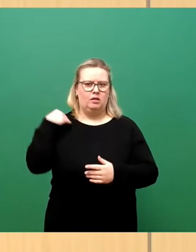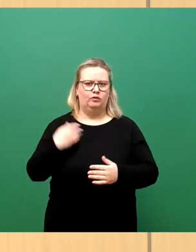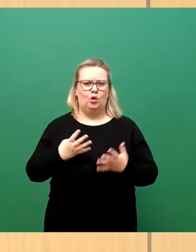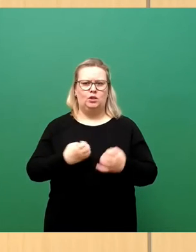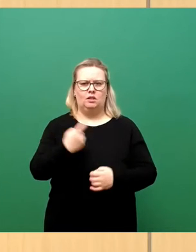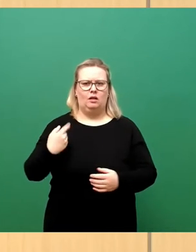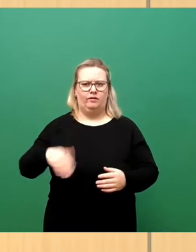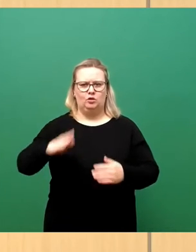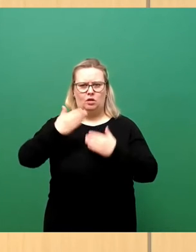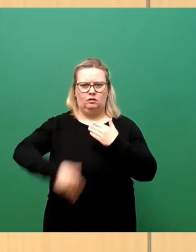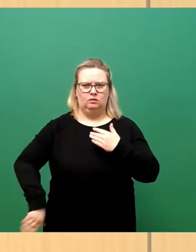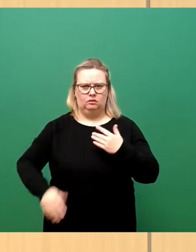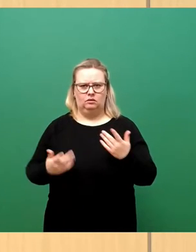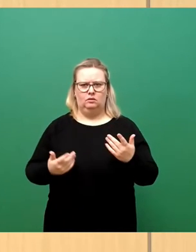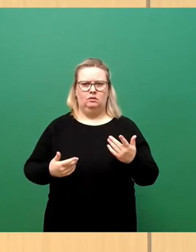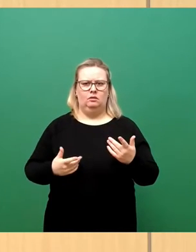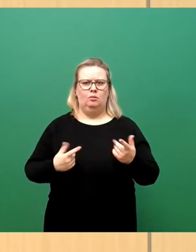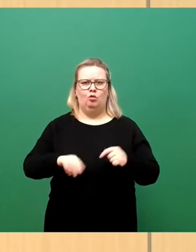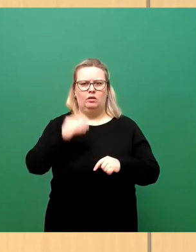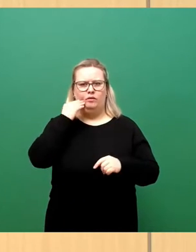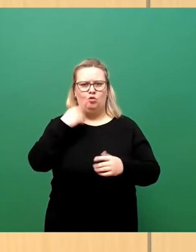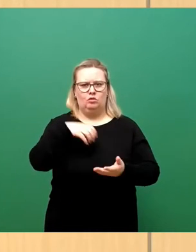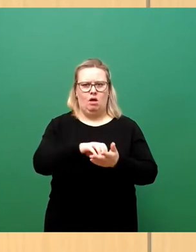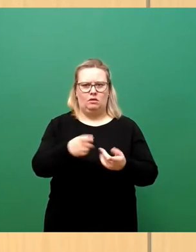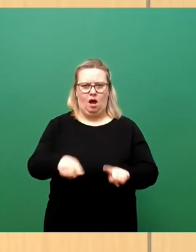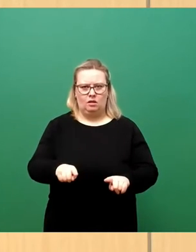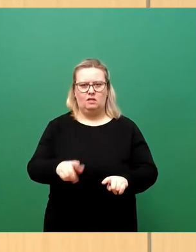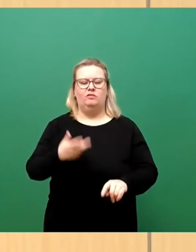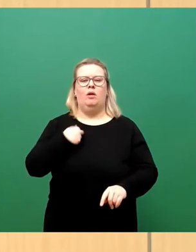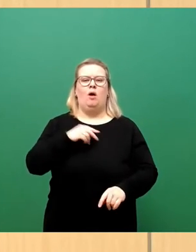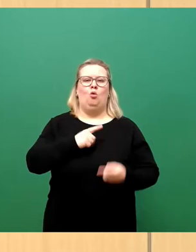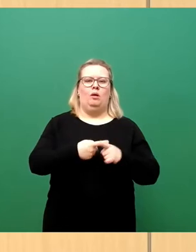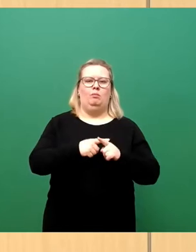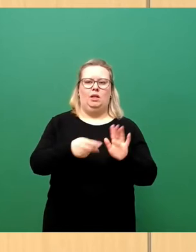der neoliberale Rollback im Wohnungsmarkt griff. Wir brauchen Mietpreisbremse, dafür setzen